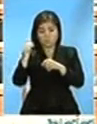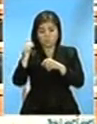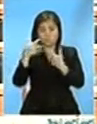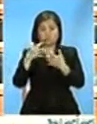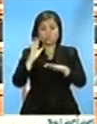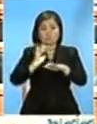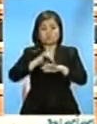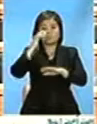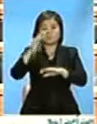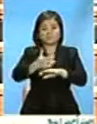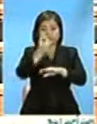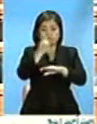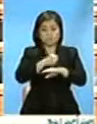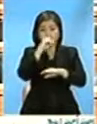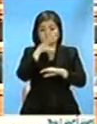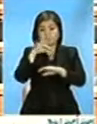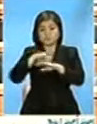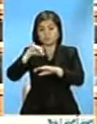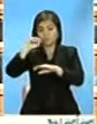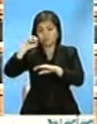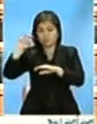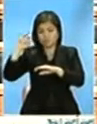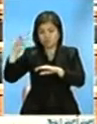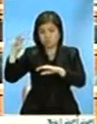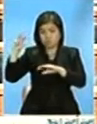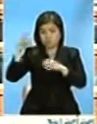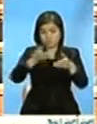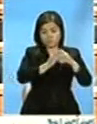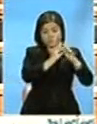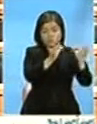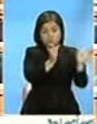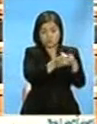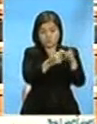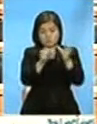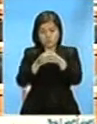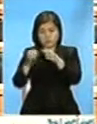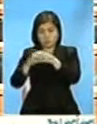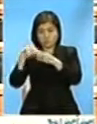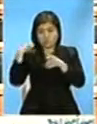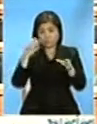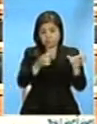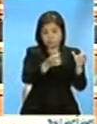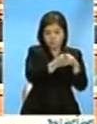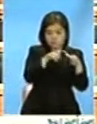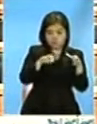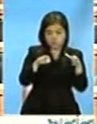การเมืองครับสวเองเนี่ยเมื่อมีบางกลุ่มนะครับตั้งกลุ่มขึ้นมาเนี่ยมันจะเกิดฝ่ายตรงกันข้ามขึ้นมาทัน